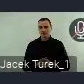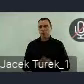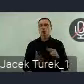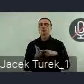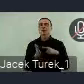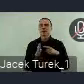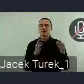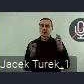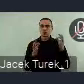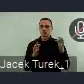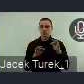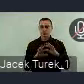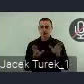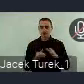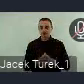która jeszcze spisana